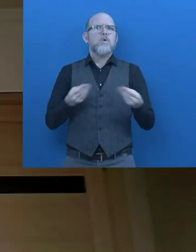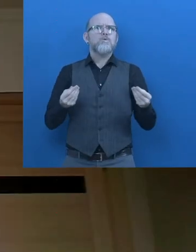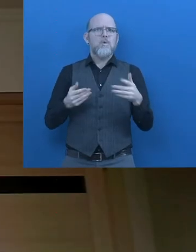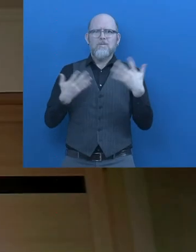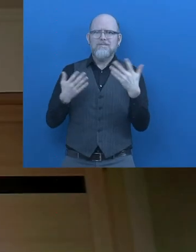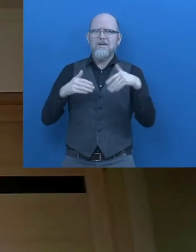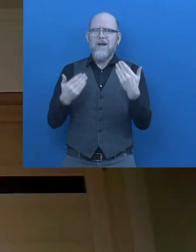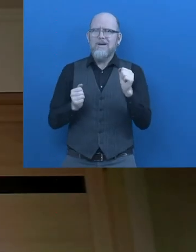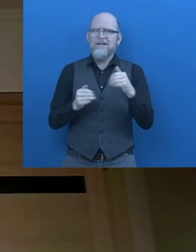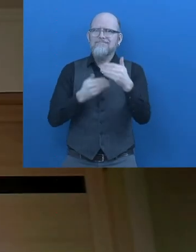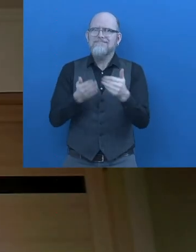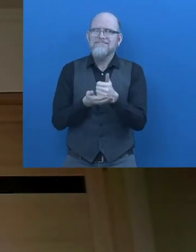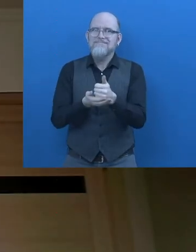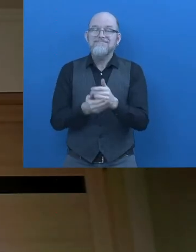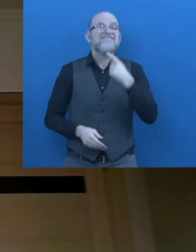Всем привет!